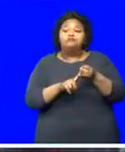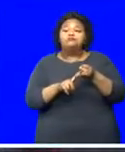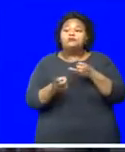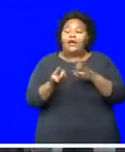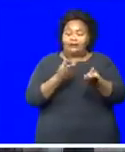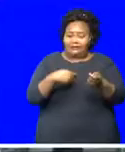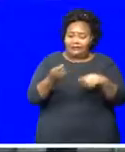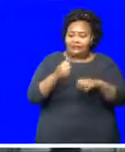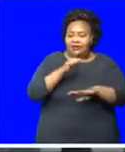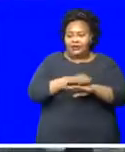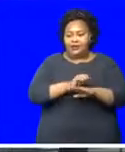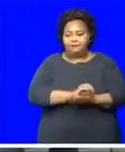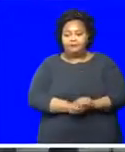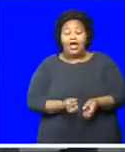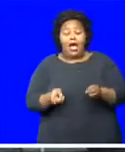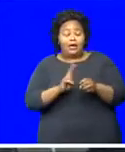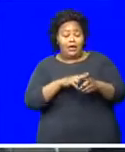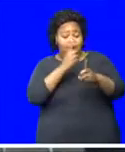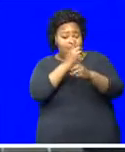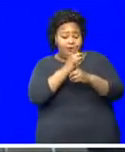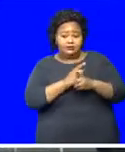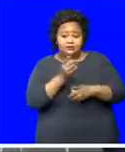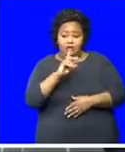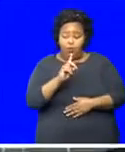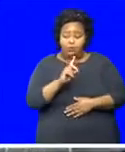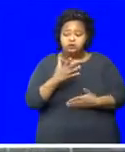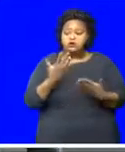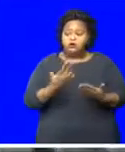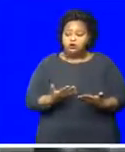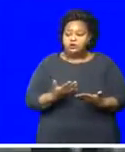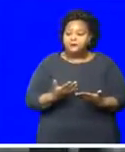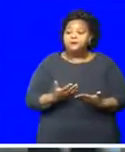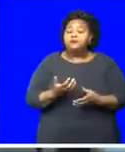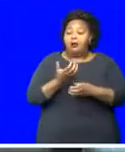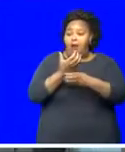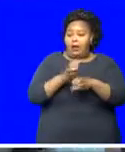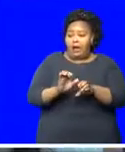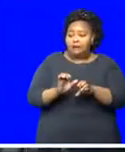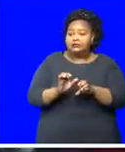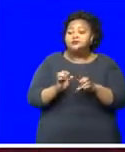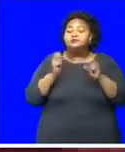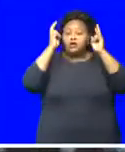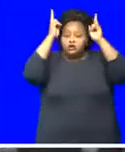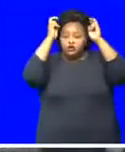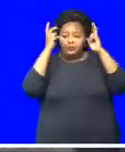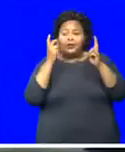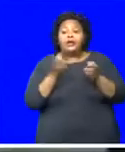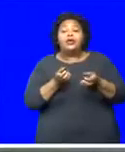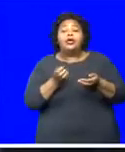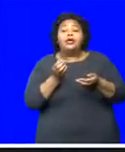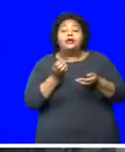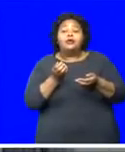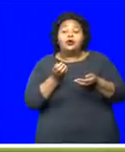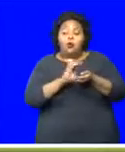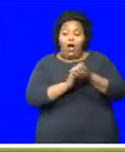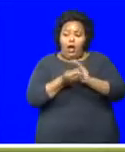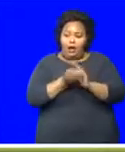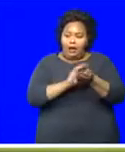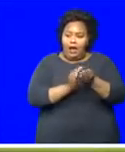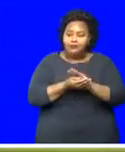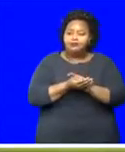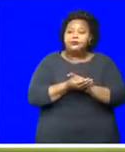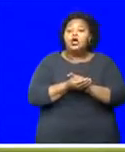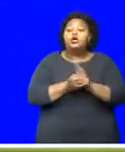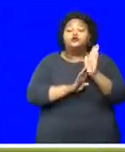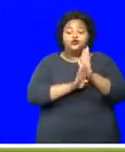lamava aphinze akhulumisa ukuthi kumele athuthukise lamave tekhicita kunciphisa tindvo letithengwa ngaphandle kwalamave.